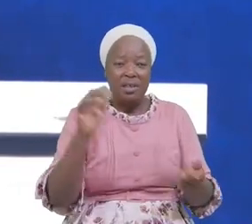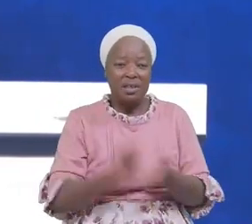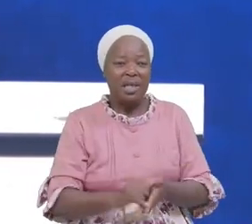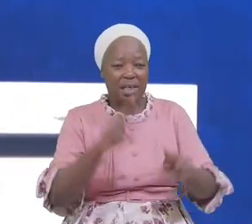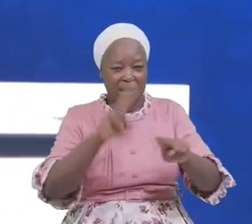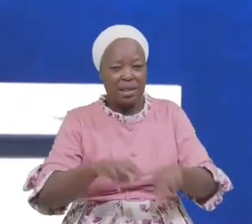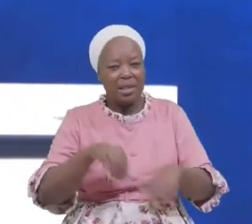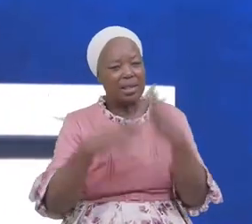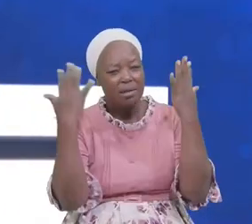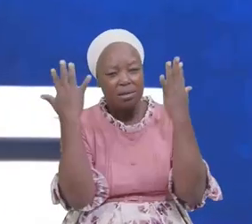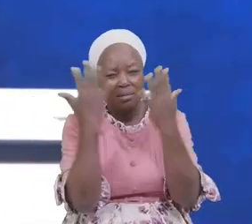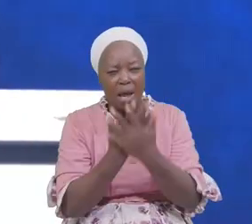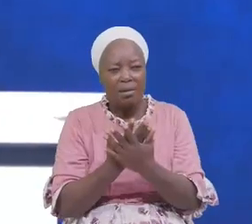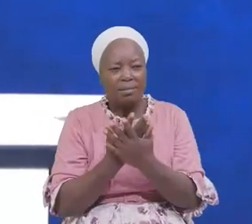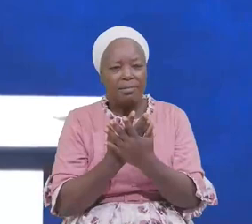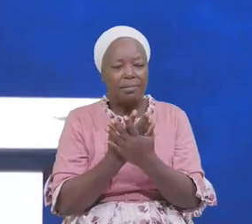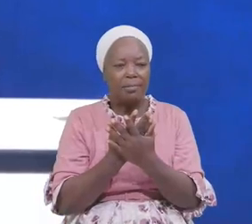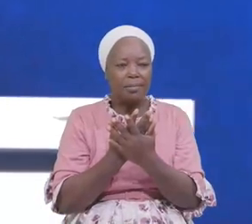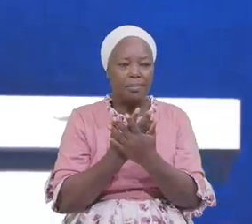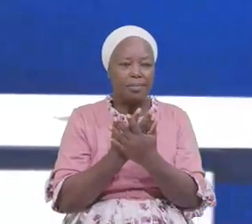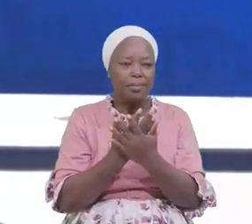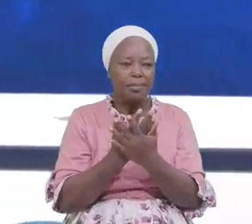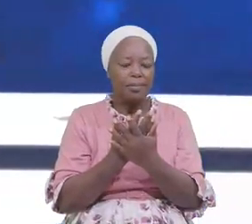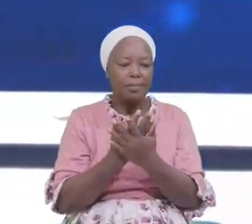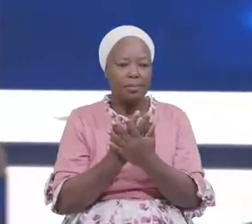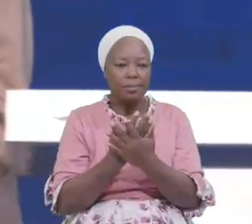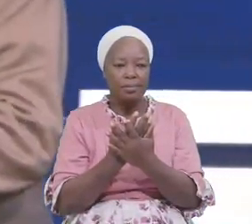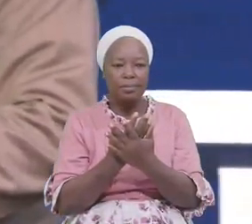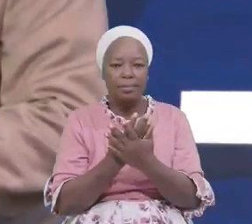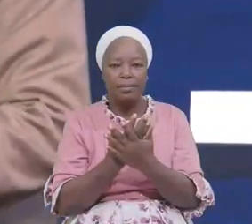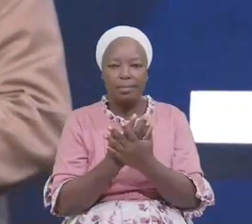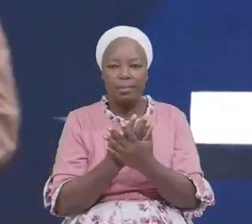Pour éclairer ceux qui sont assis dans les ténèbres.